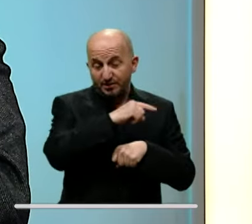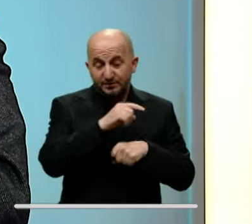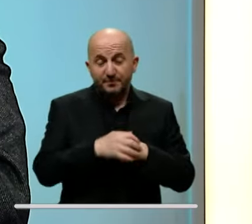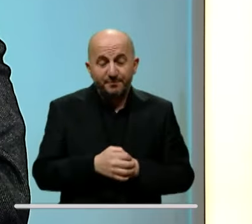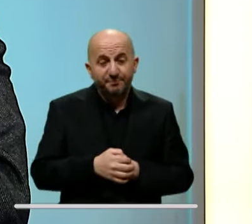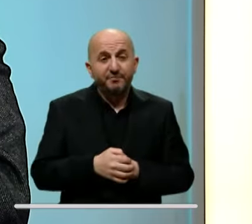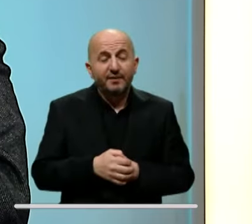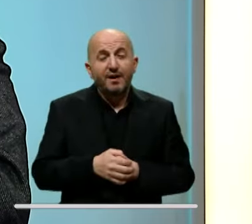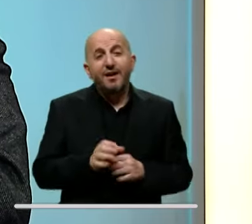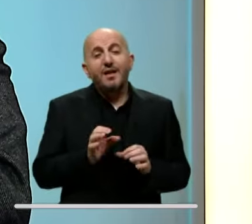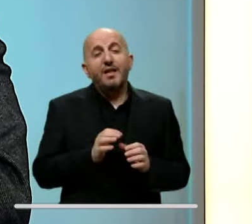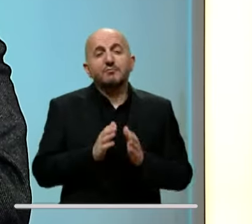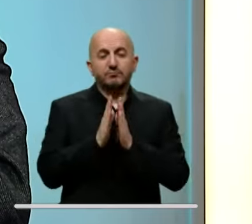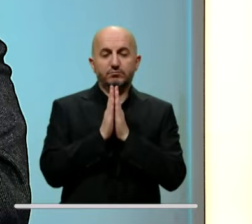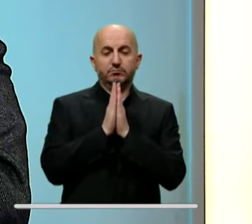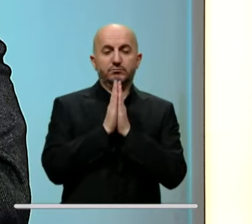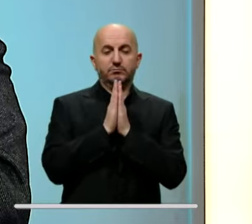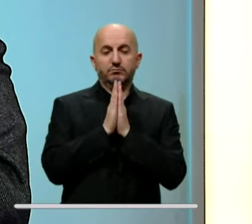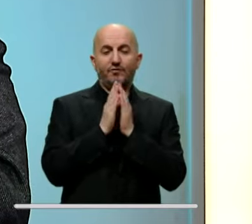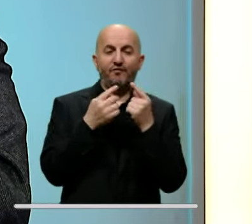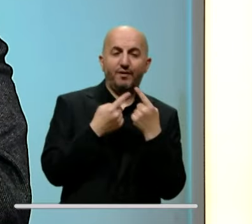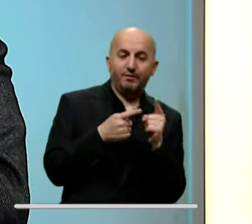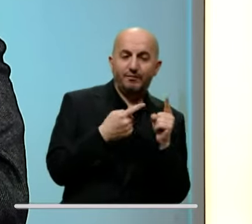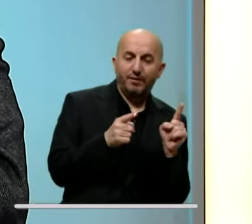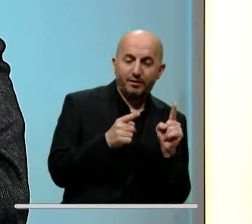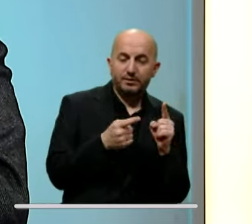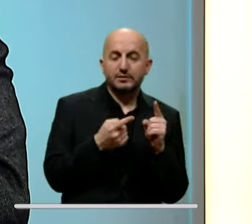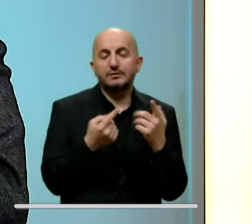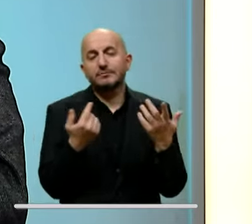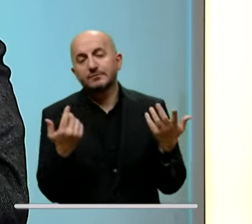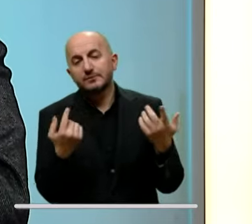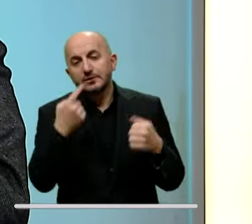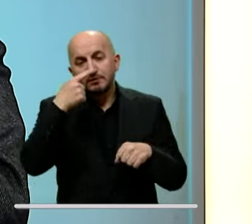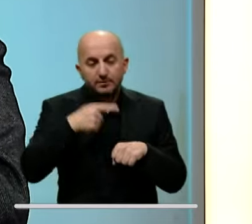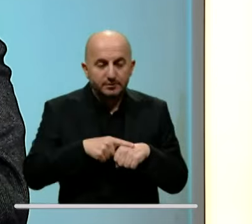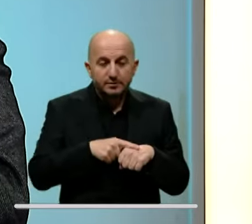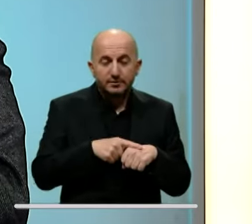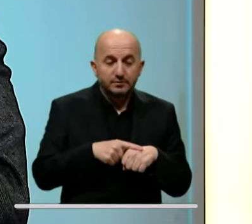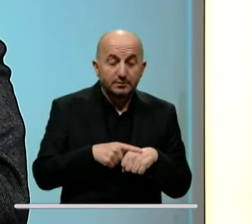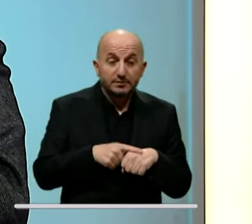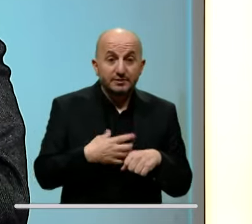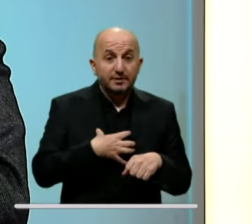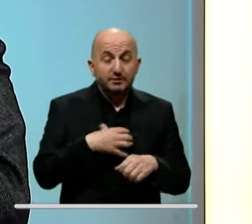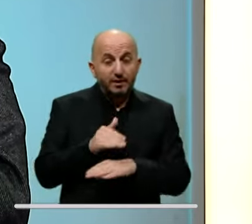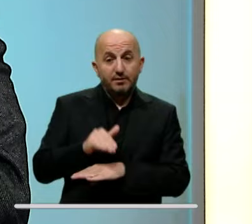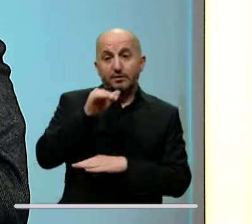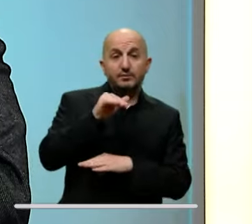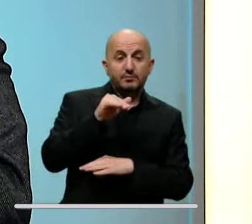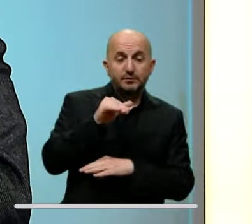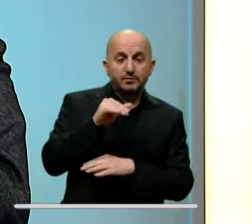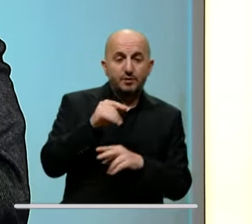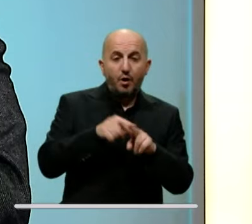Eee böyle meditasyon veya farklı birtakım inanışlarını e kendi hayatımıza